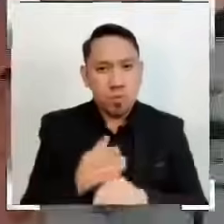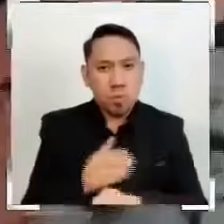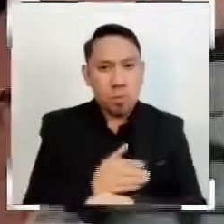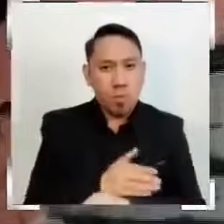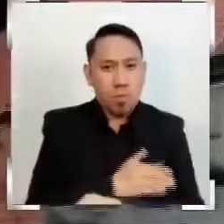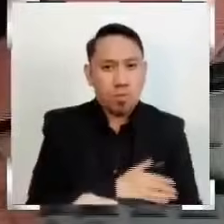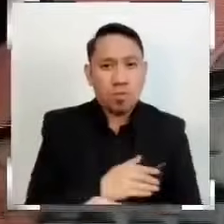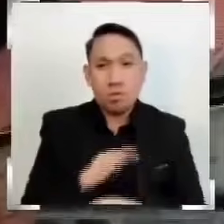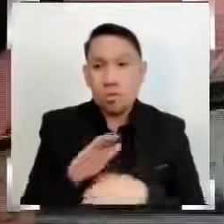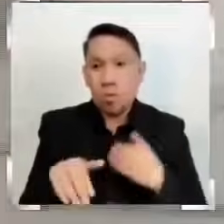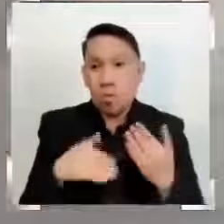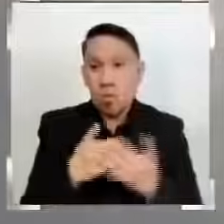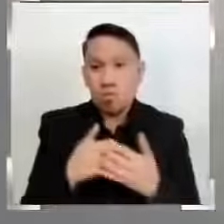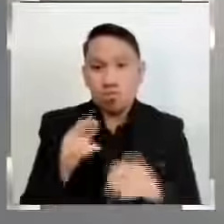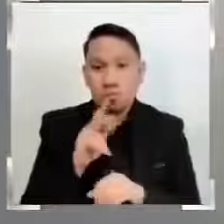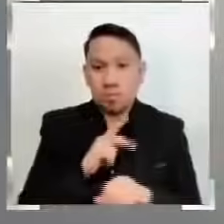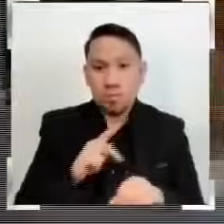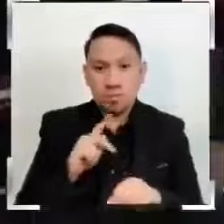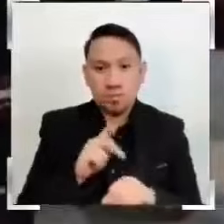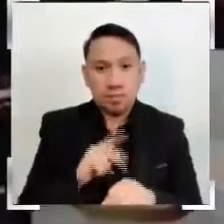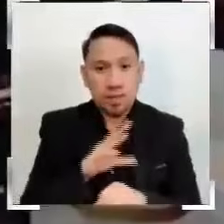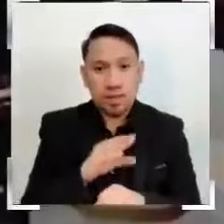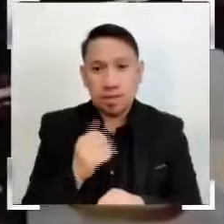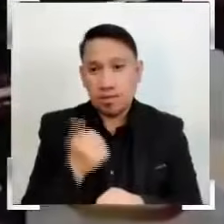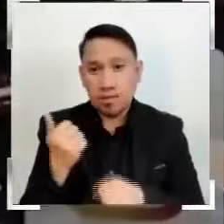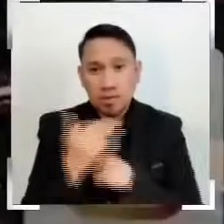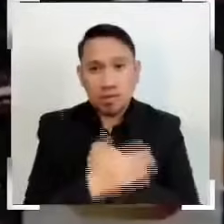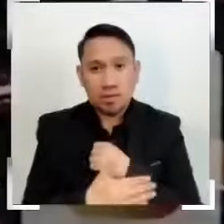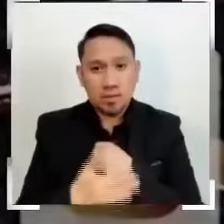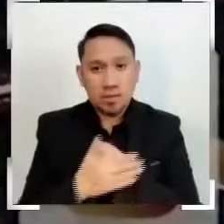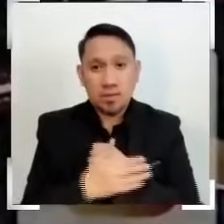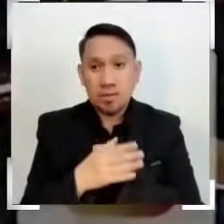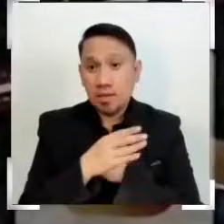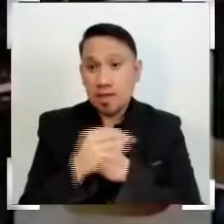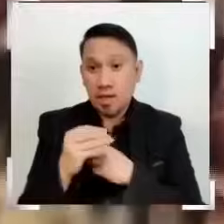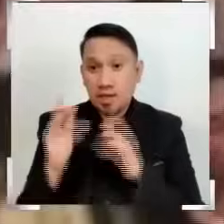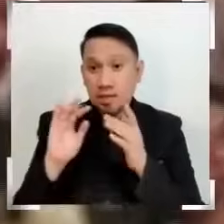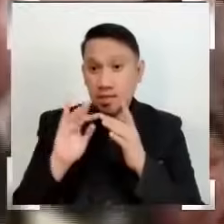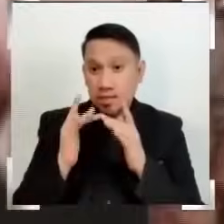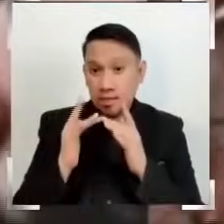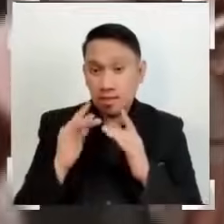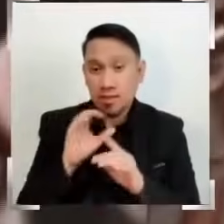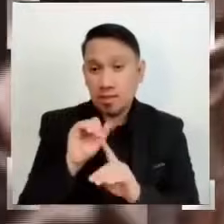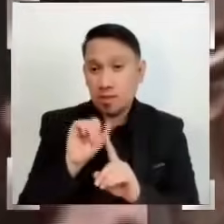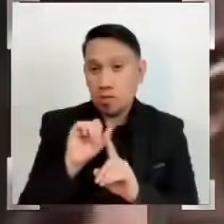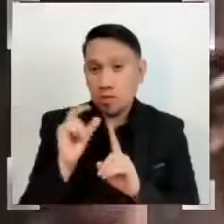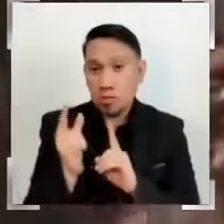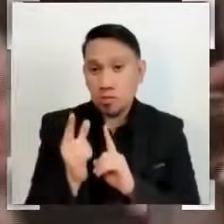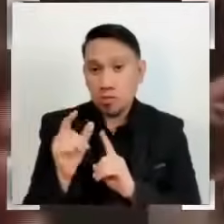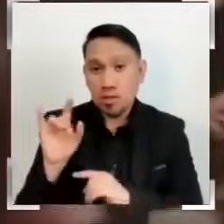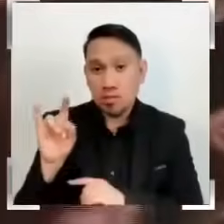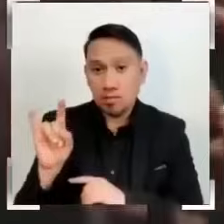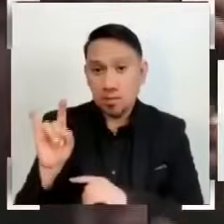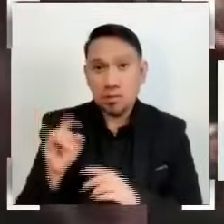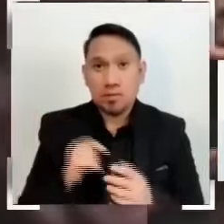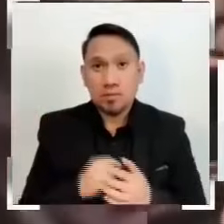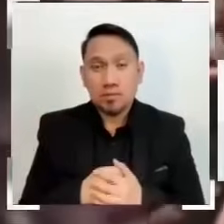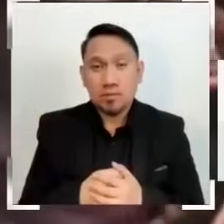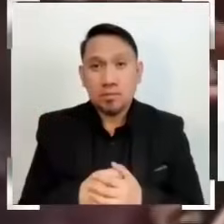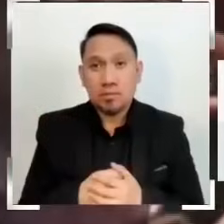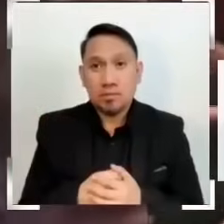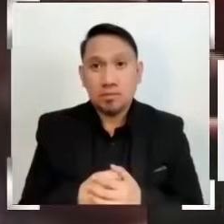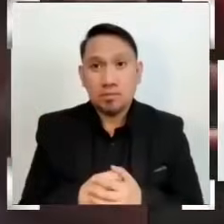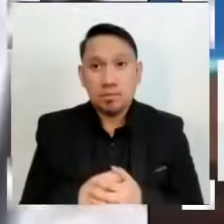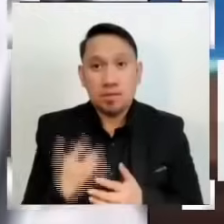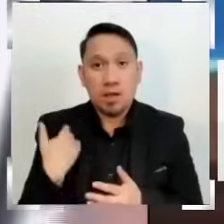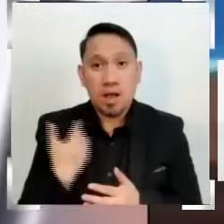ng bansa, pati na abroad, at sa internet at social media. Sa dunong at talent ng ating mga